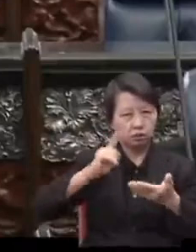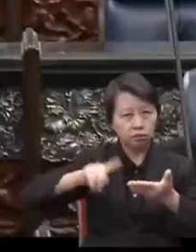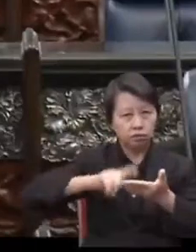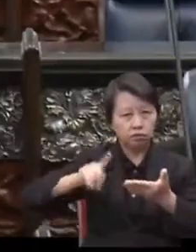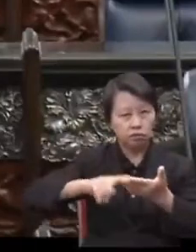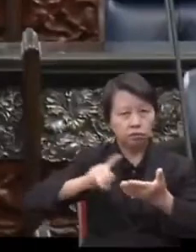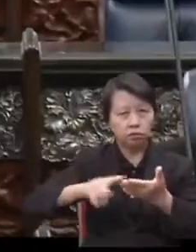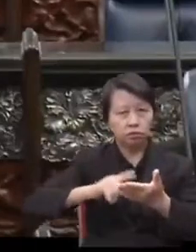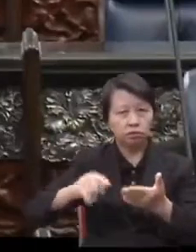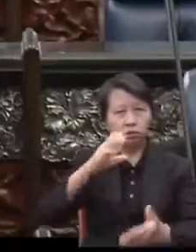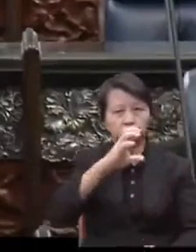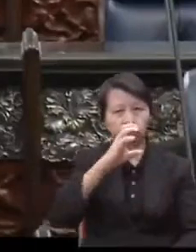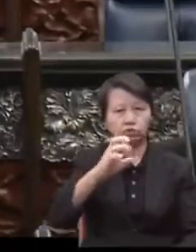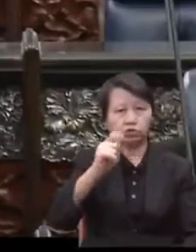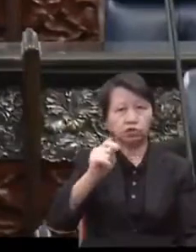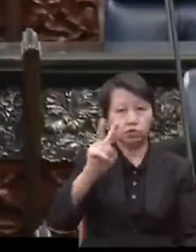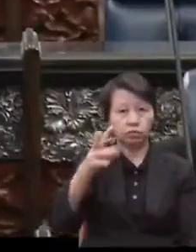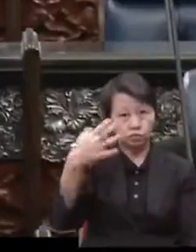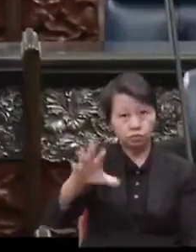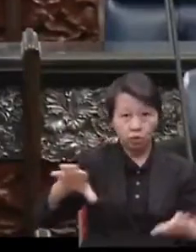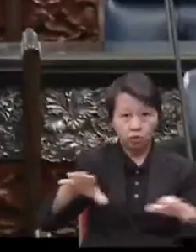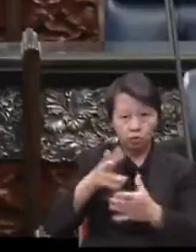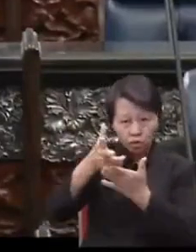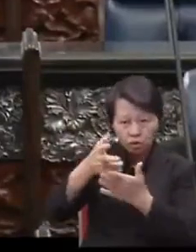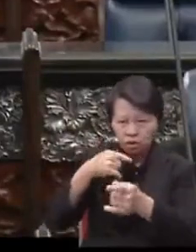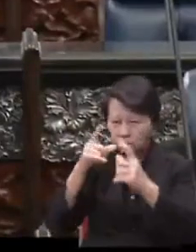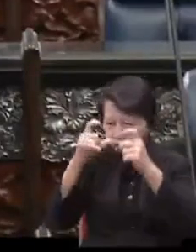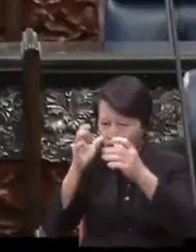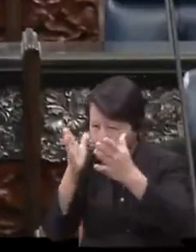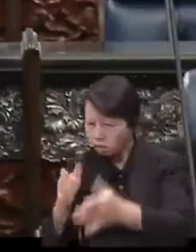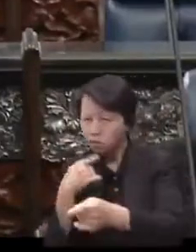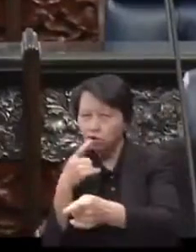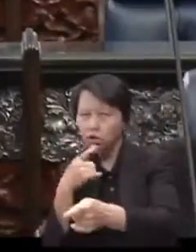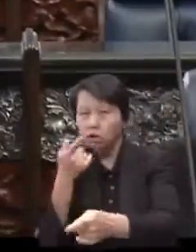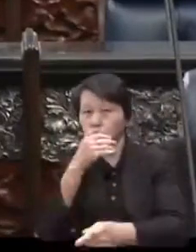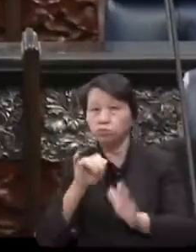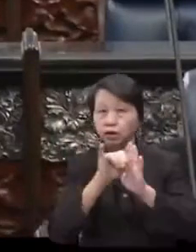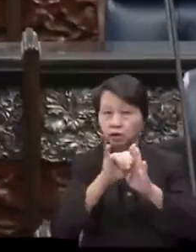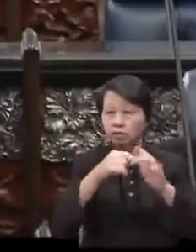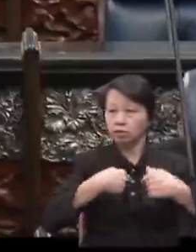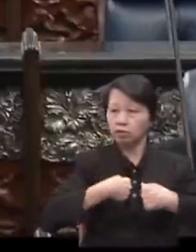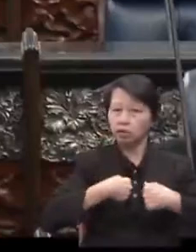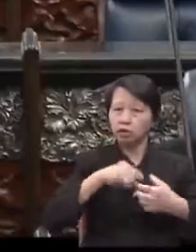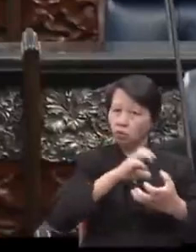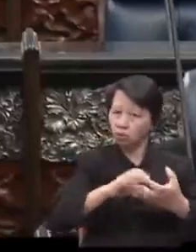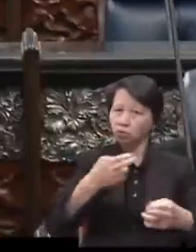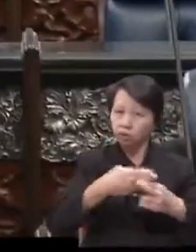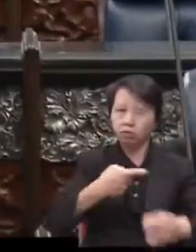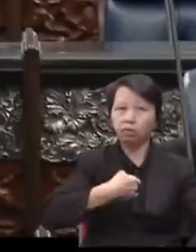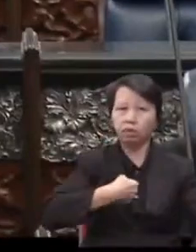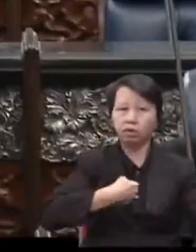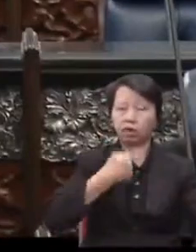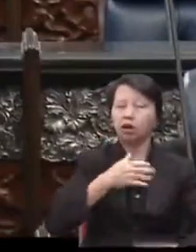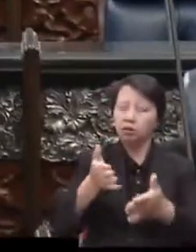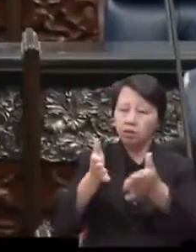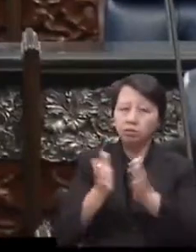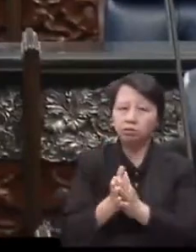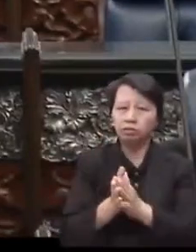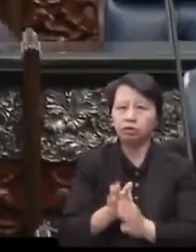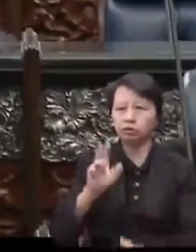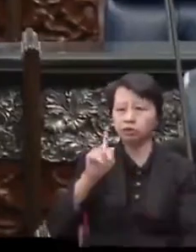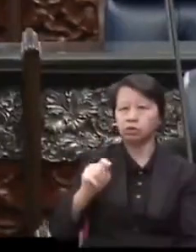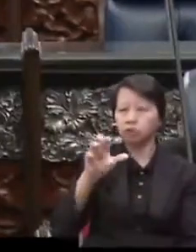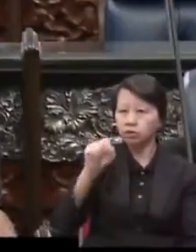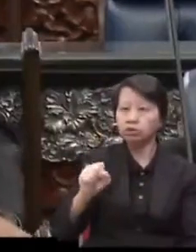melalu CCTV telah dibuat jadi saya bagi saya sebab ini imej saya yang tercemar Sebab saya kata saya minta juga Tan